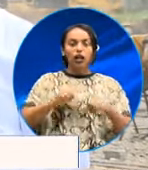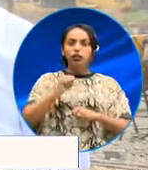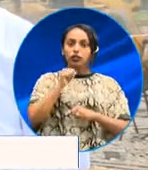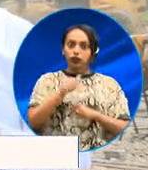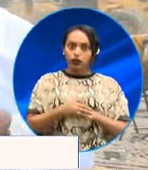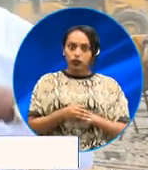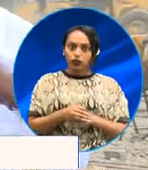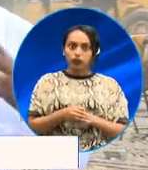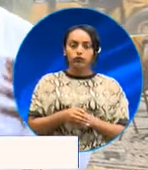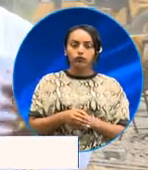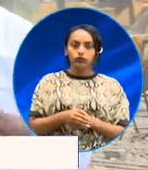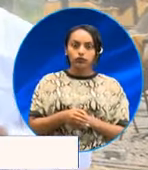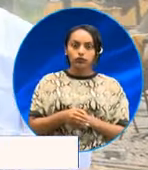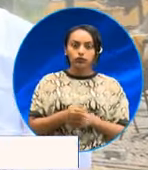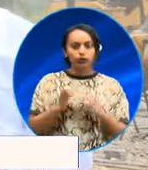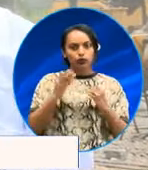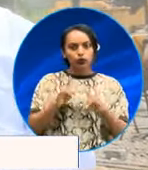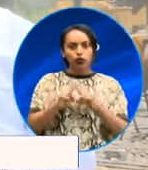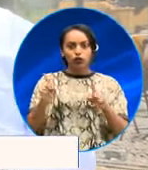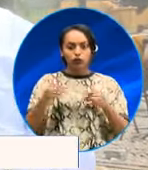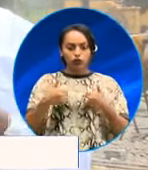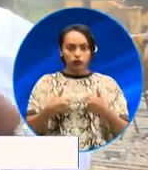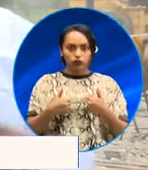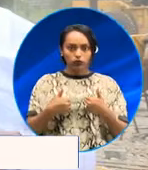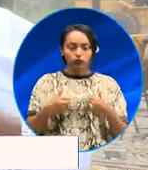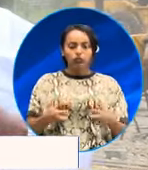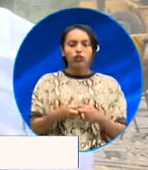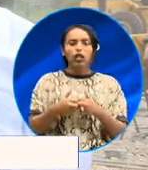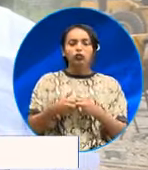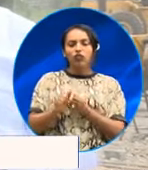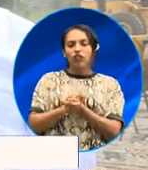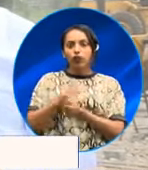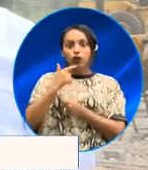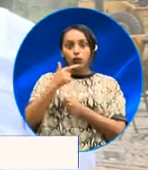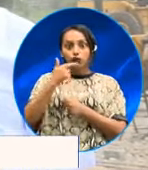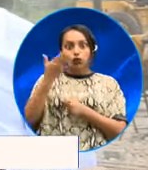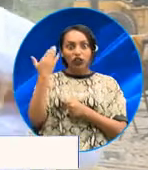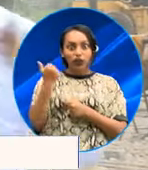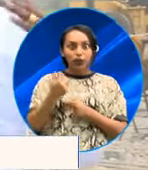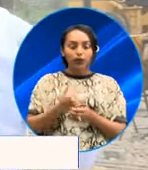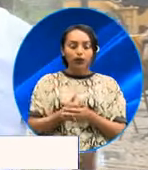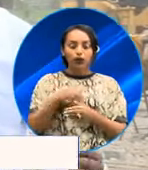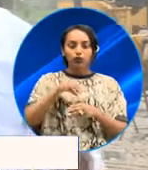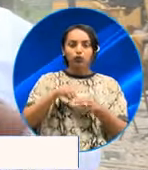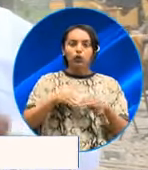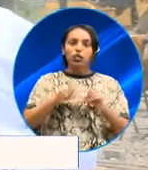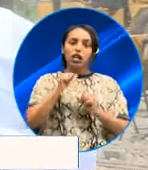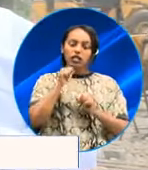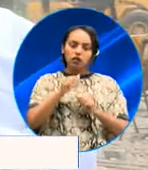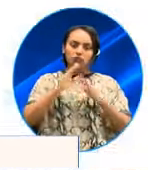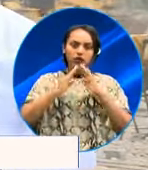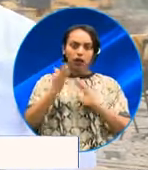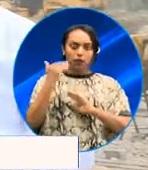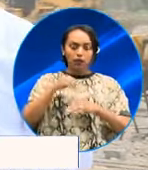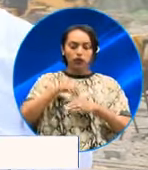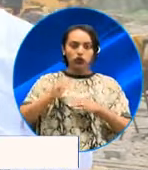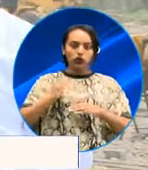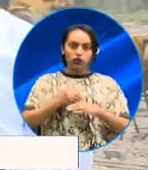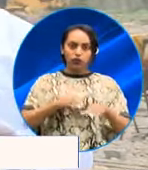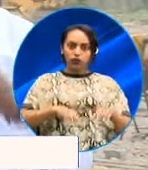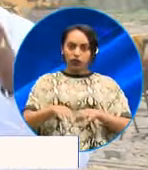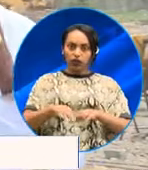እንዳትንቀሳቀሱ ብዙ ልዩነቶች አሉ፣ ይጋጫሉ፣ ይፋጃሉ ብሎ ሲሉ የነበረው ምርጫው ሳይከናወንም ሰላም ነበር።